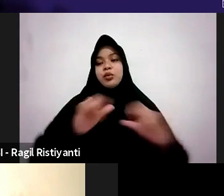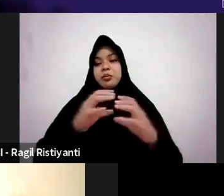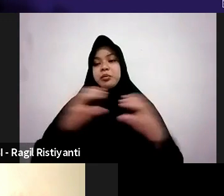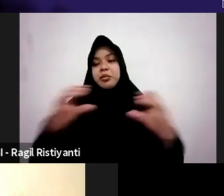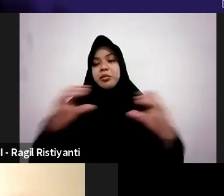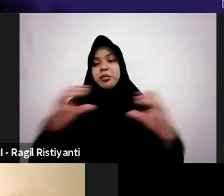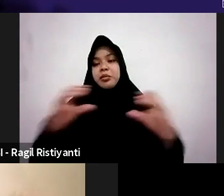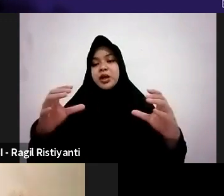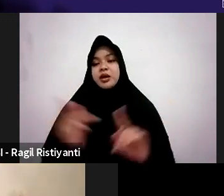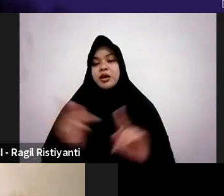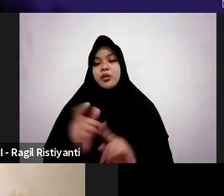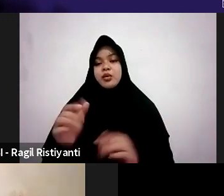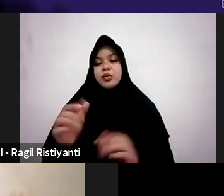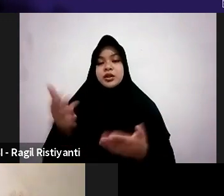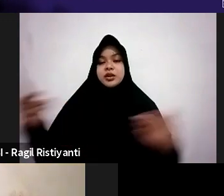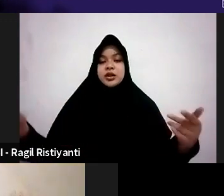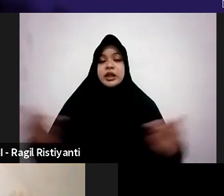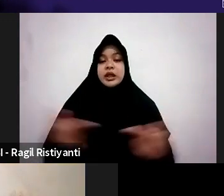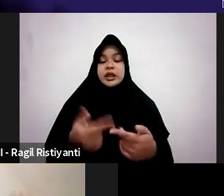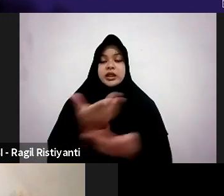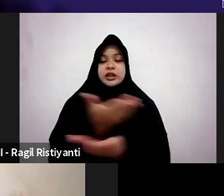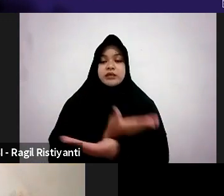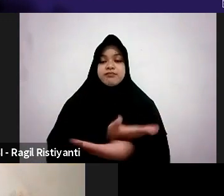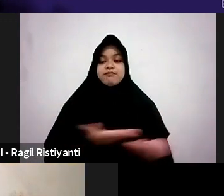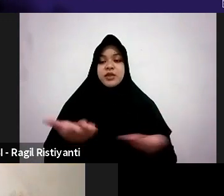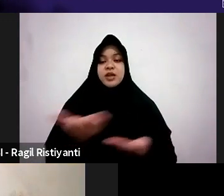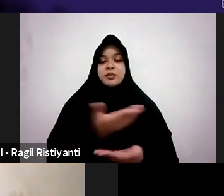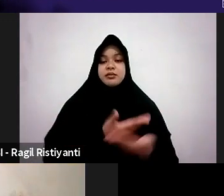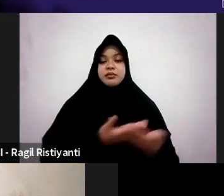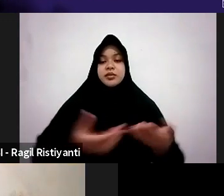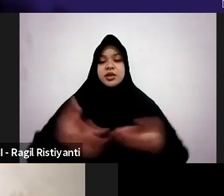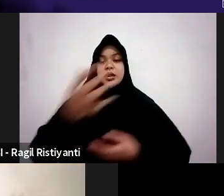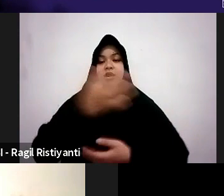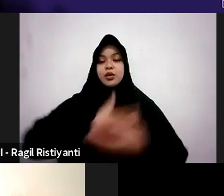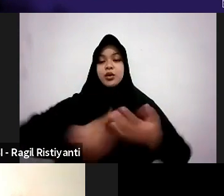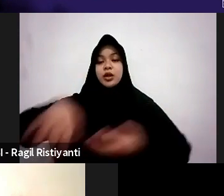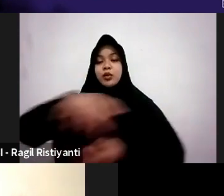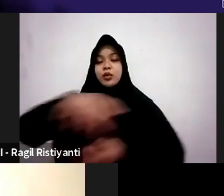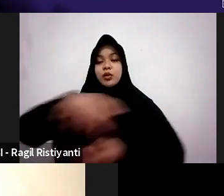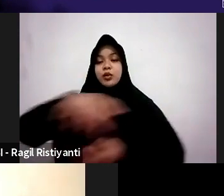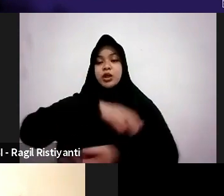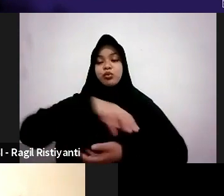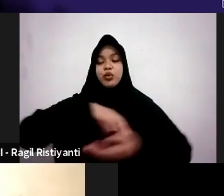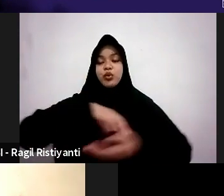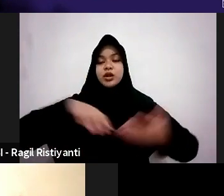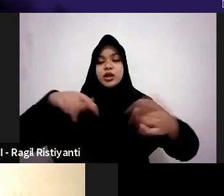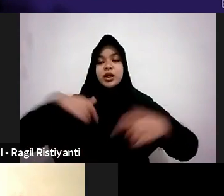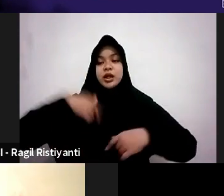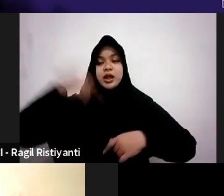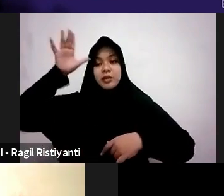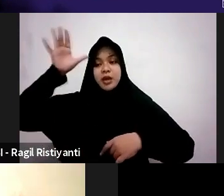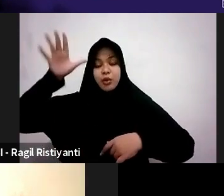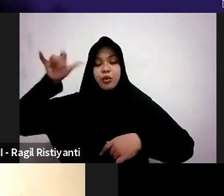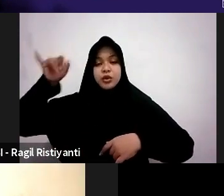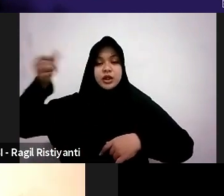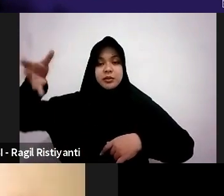dan intersection yang bisa kita lakukan dan itu semua kan gabungan jadi saya yang tidak paham menjadi mengerti